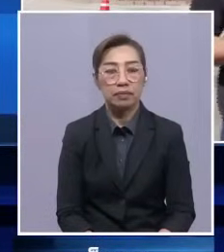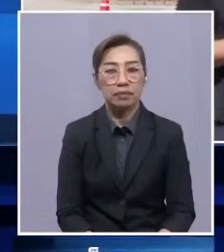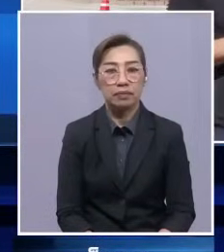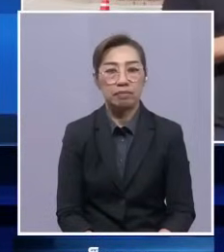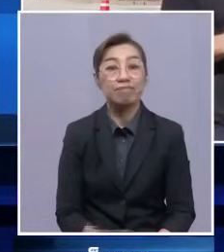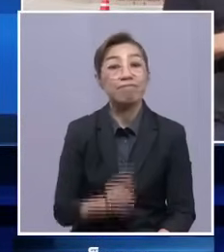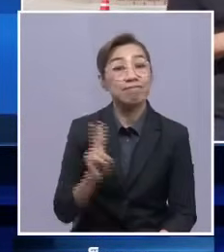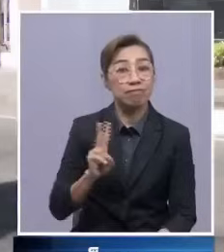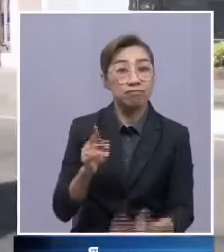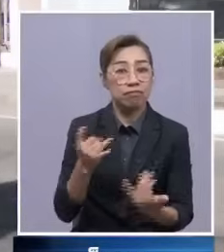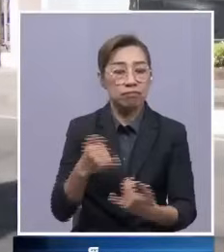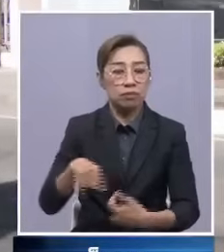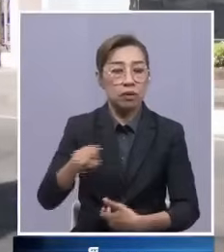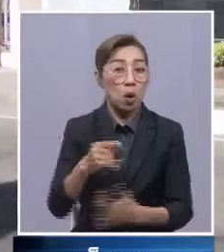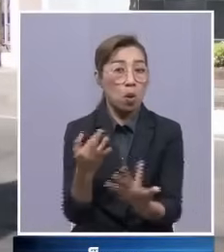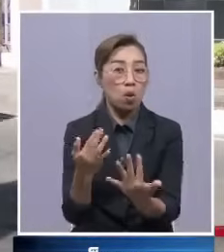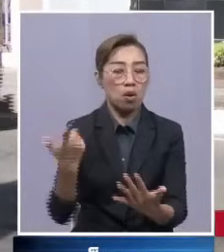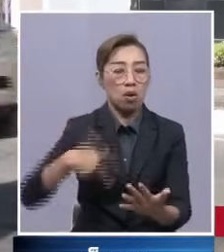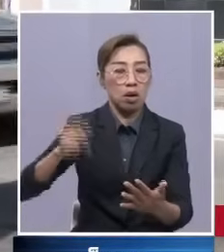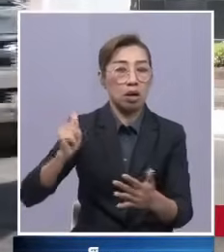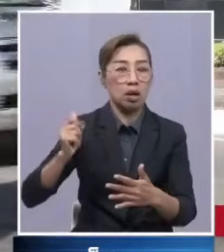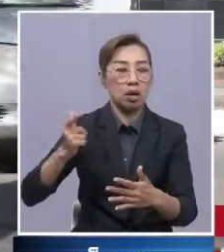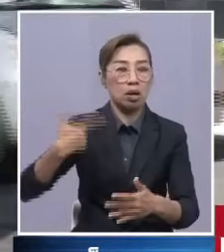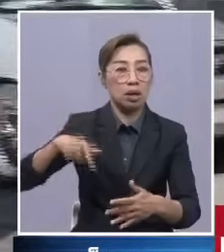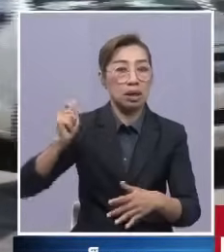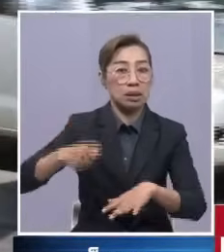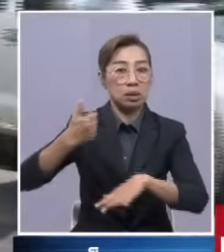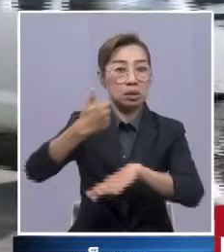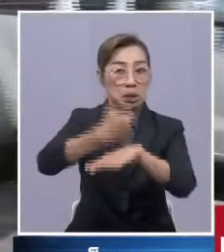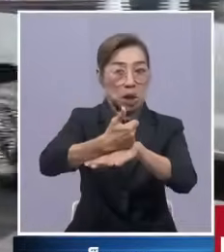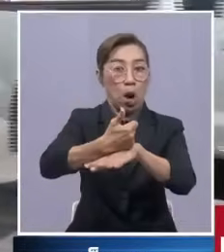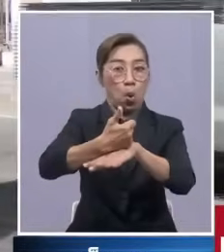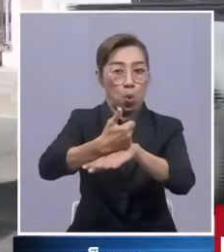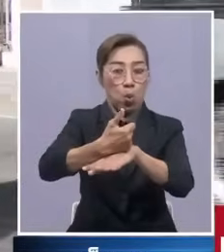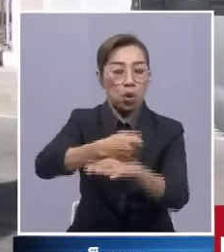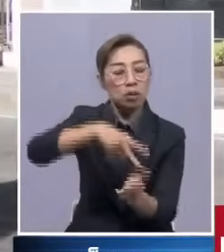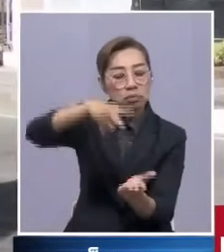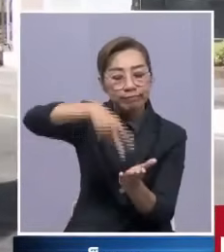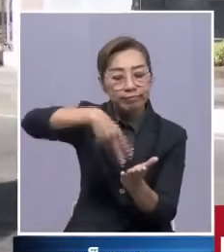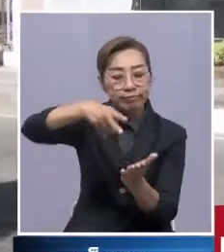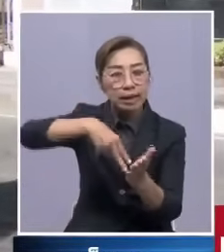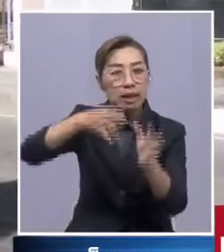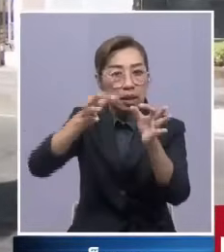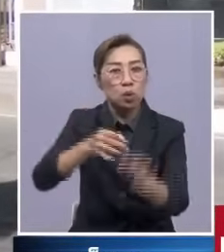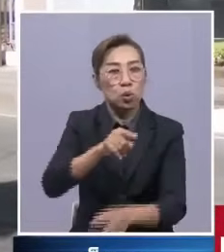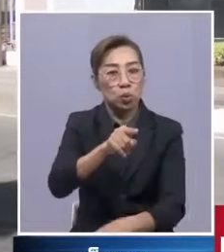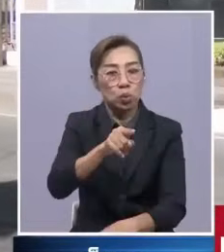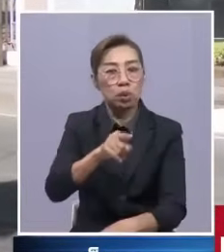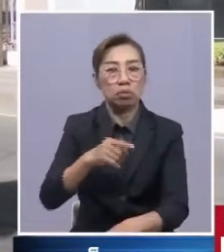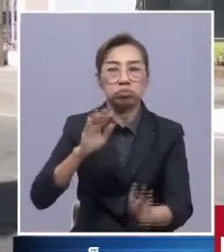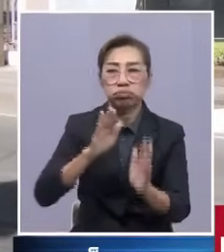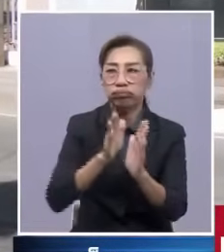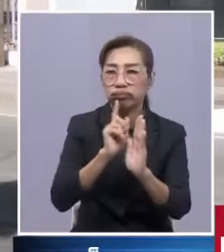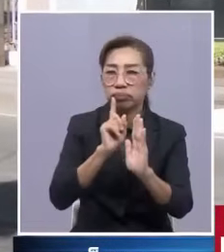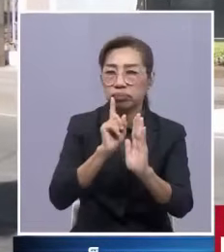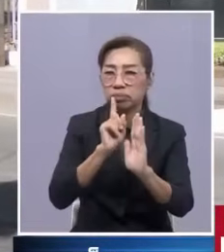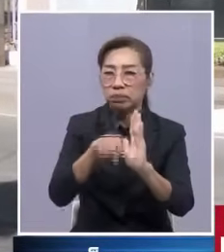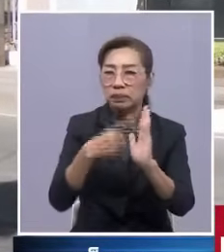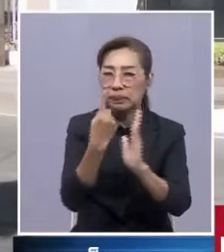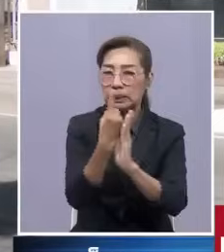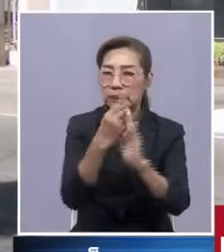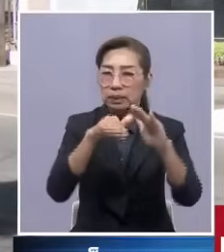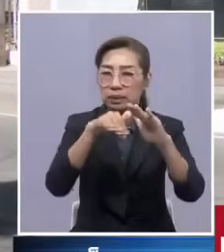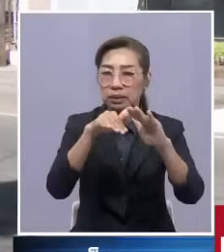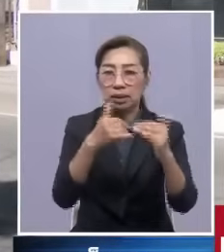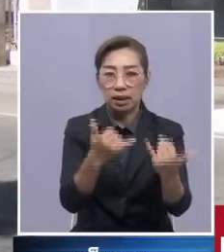ทั้งสองท่านครับขณะนี้อยู่ระหว่างที่ศาลจังหวัดมุกดาหารนั่งบัลลังก์อ่านคำพิพากษาซึ่งผ่านไปเกือบจะ1ชั่วโมง